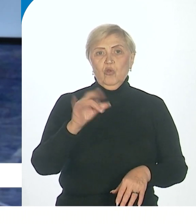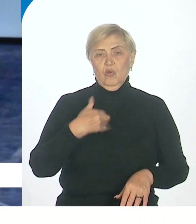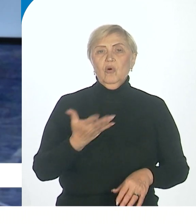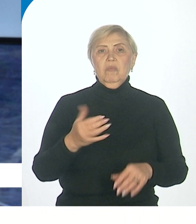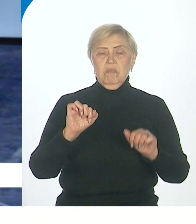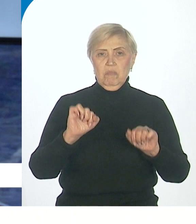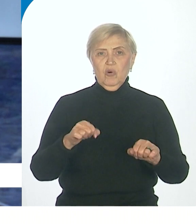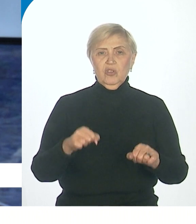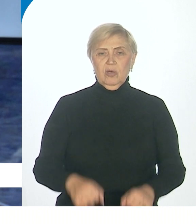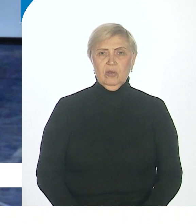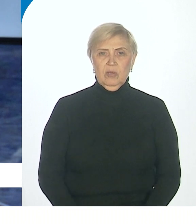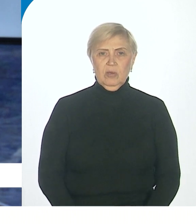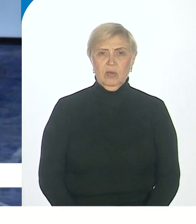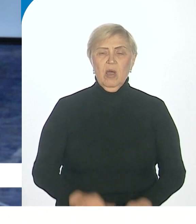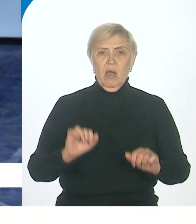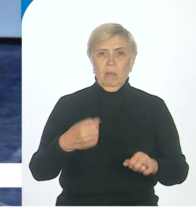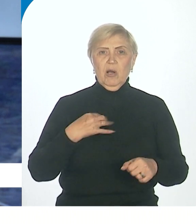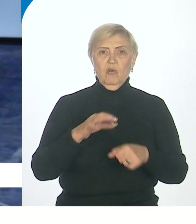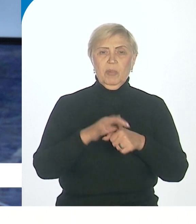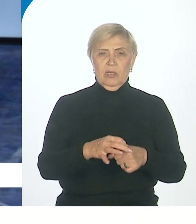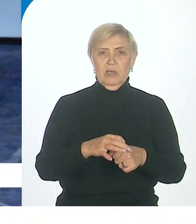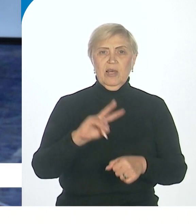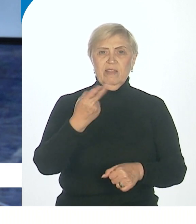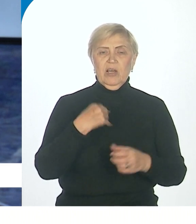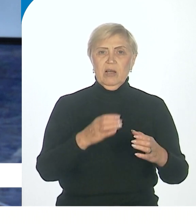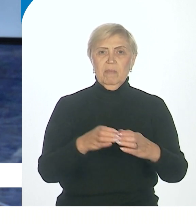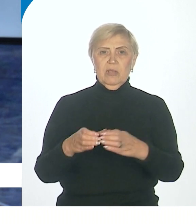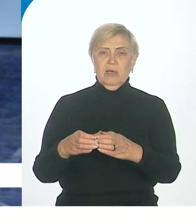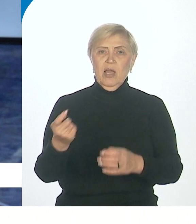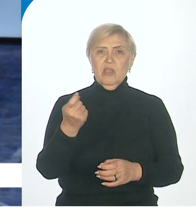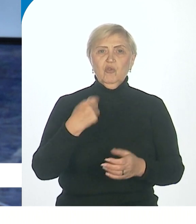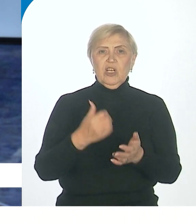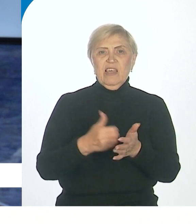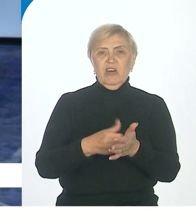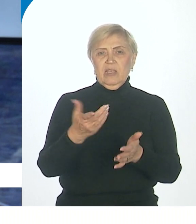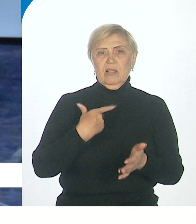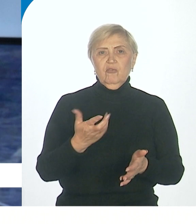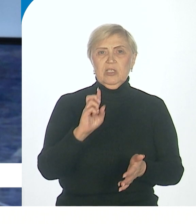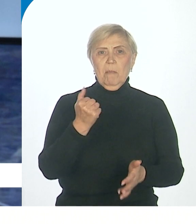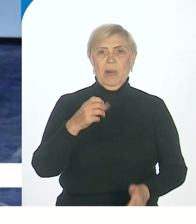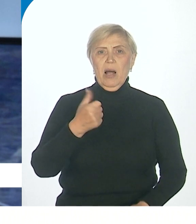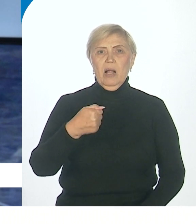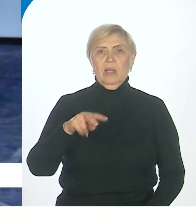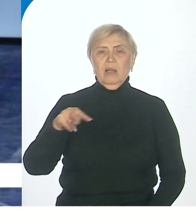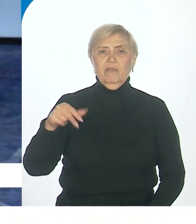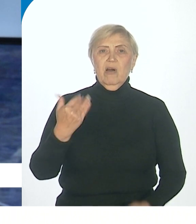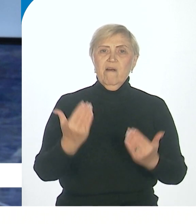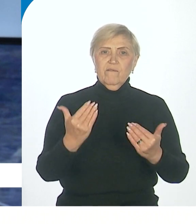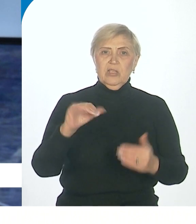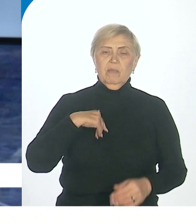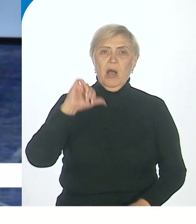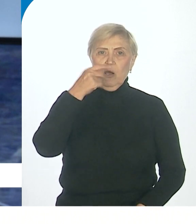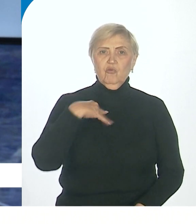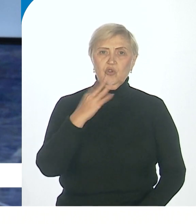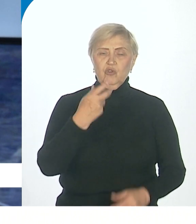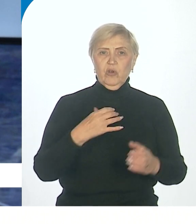Сковородской край? Чисто теоретически могло пройти две команды, ну просто немножко не хватило. Ну это было бы вообще классно. Да, в этом году вот из четырех